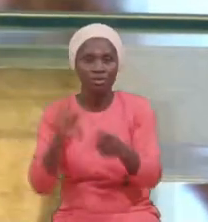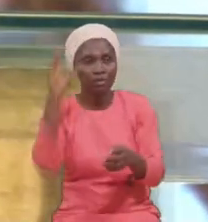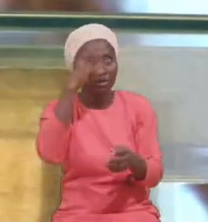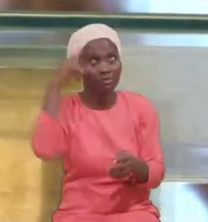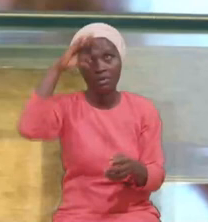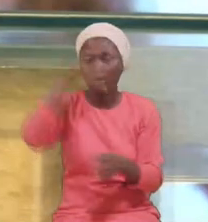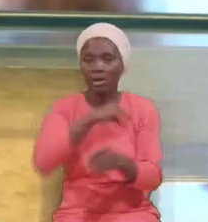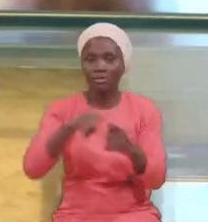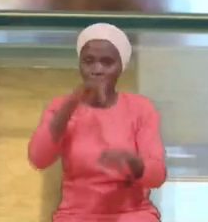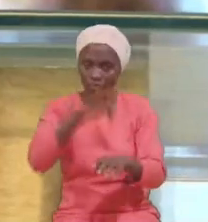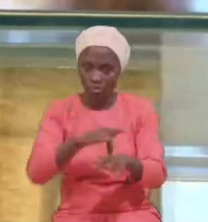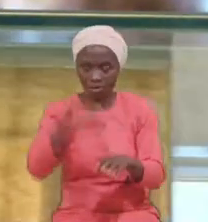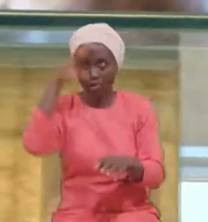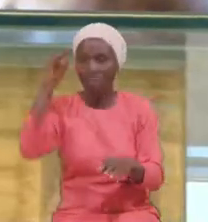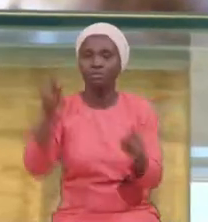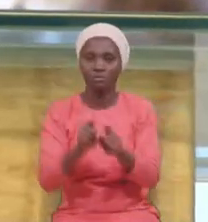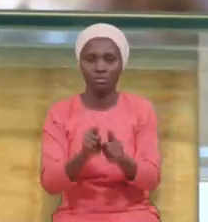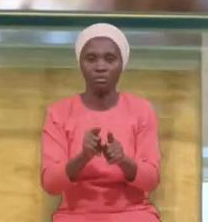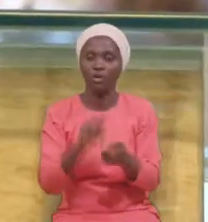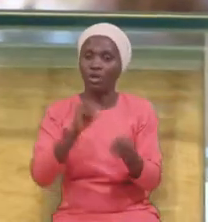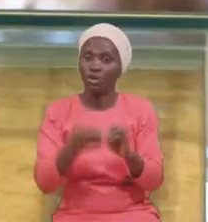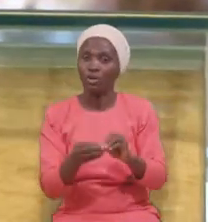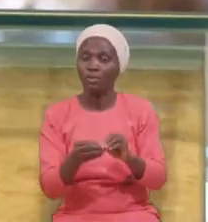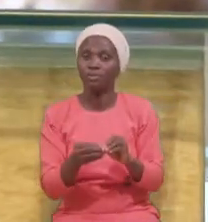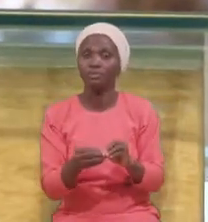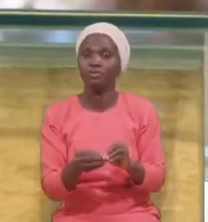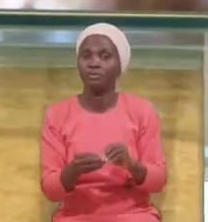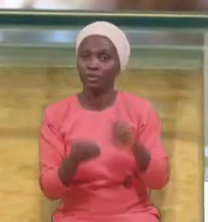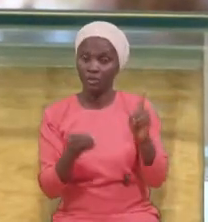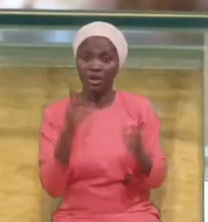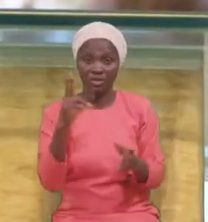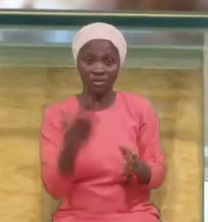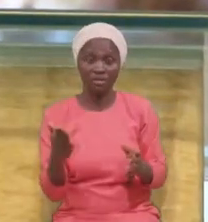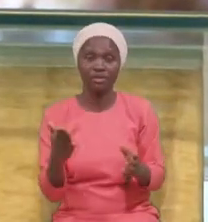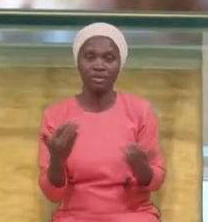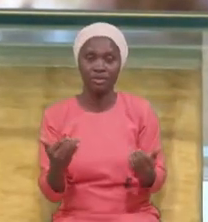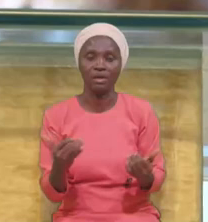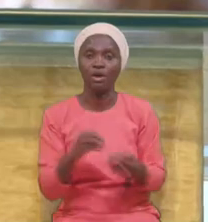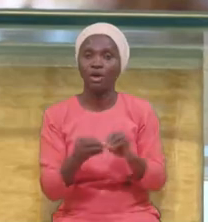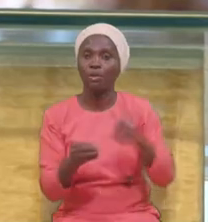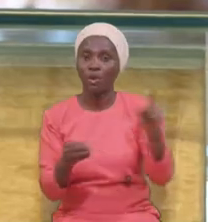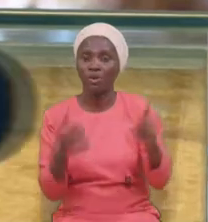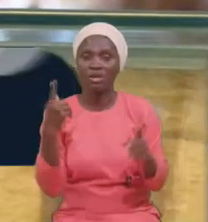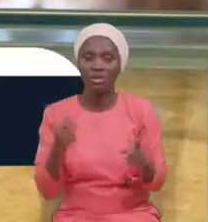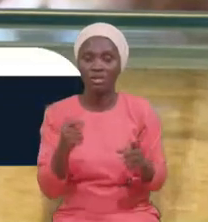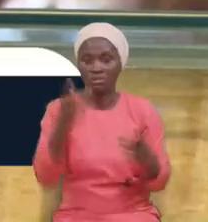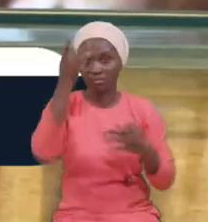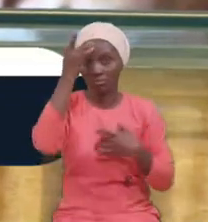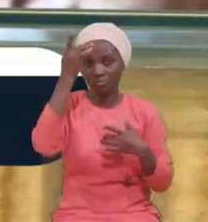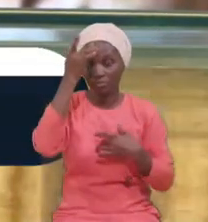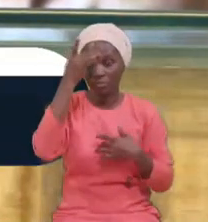loin pour le chercher, pour le toucher aussi. Nous allons voir trois choses. Premier point, c'est le fléau et